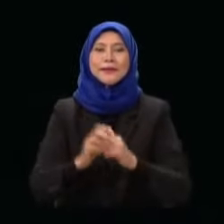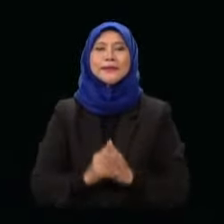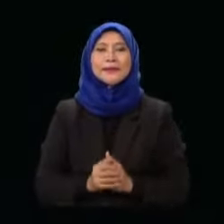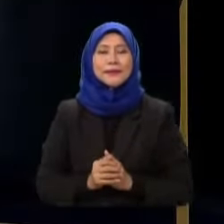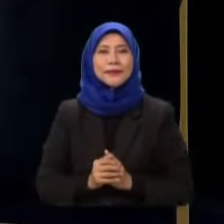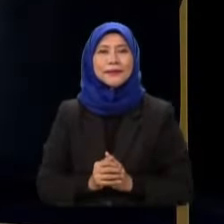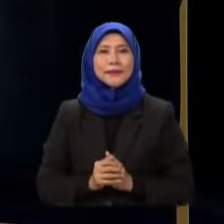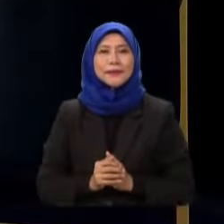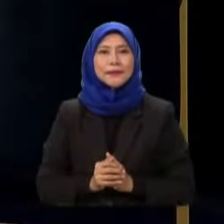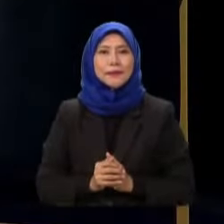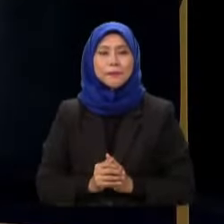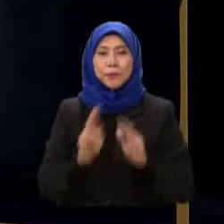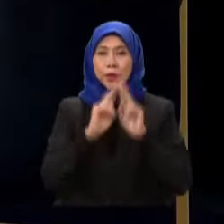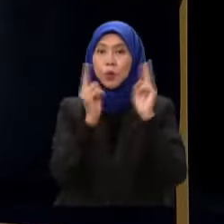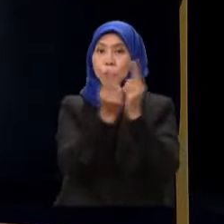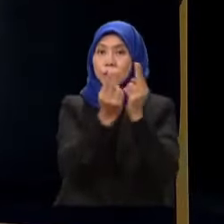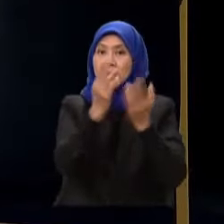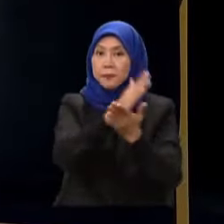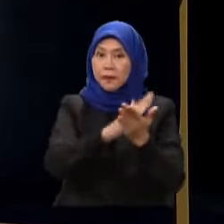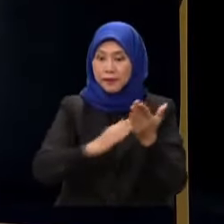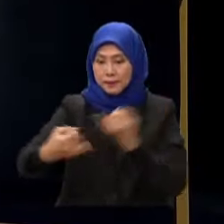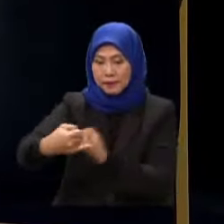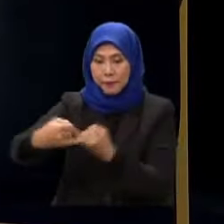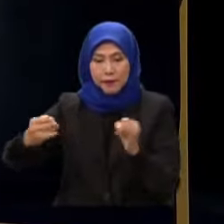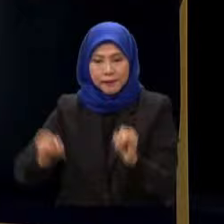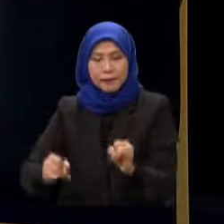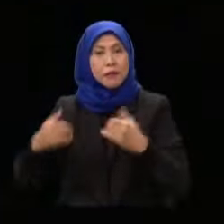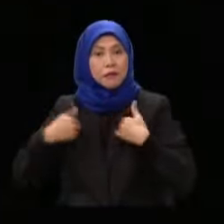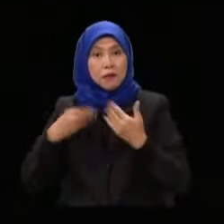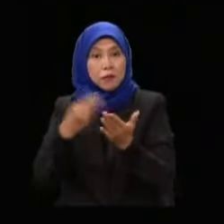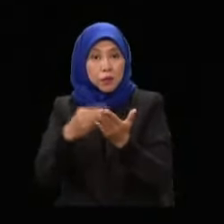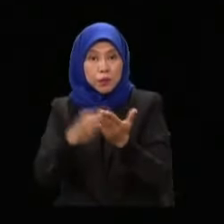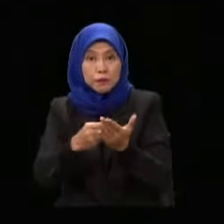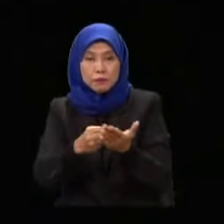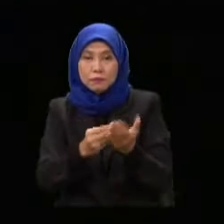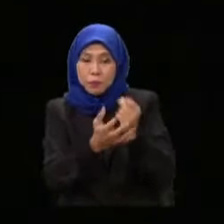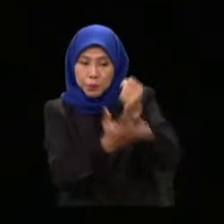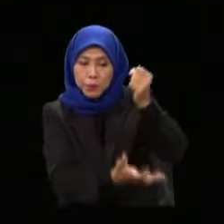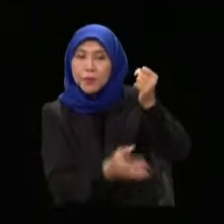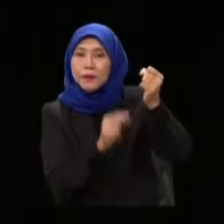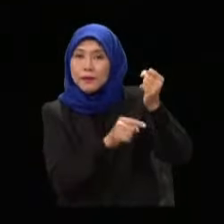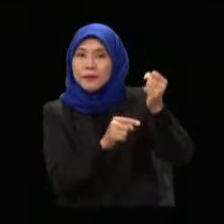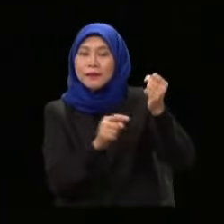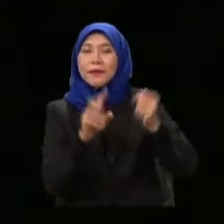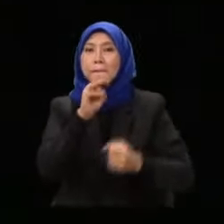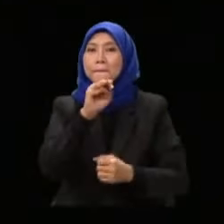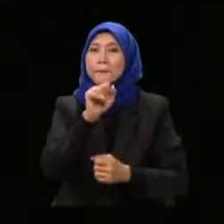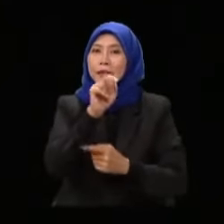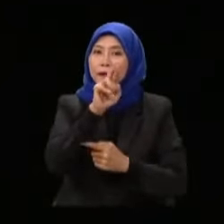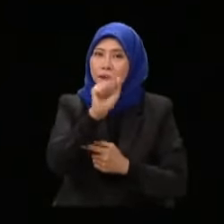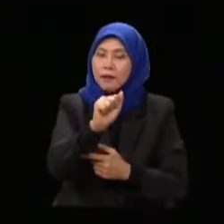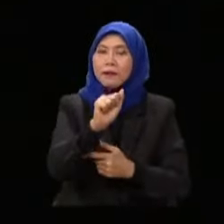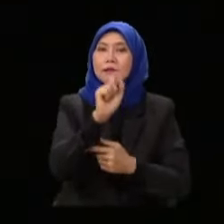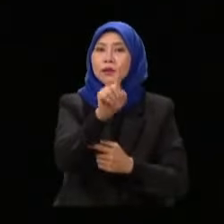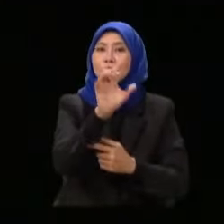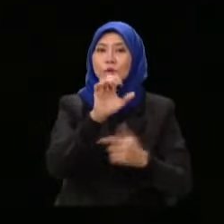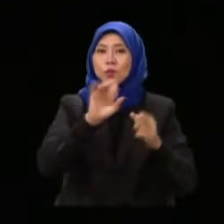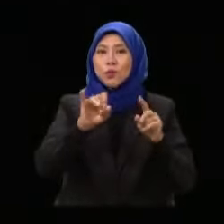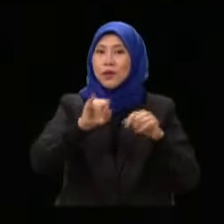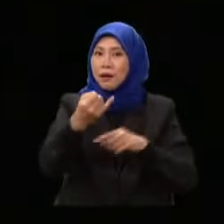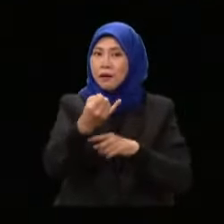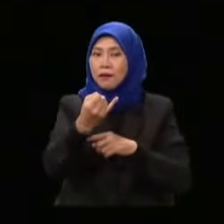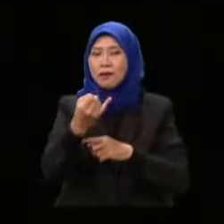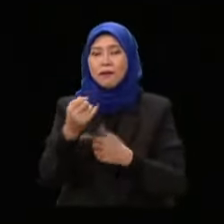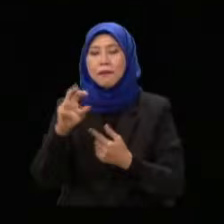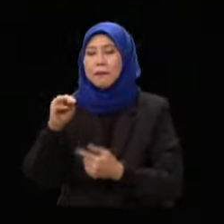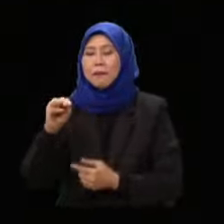dan setiap satu unit bahagia Anda bisa pateni Aduh peruntukannya sedangkan Mitra misalnya 100000000 eh Mbak Yuni Kampung Baru ada